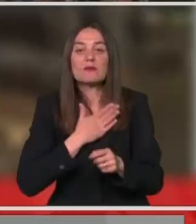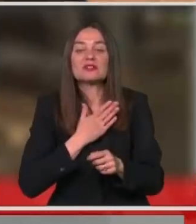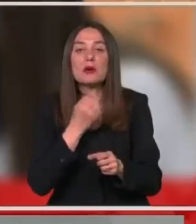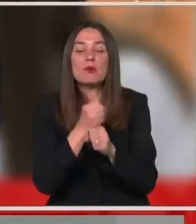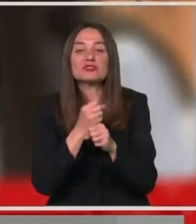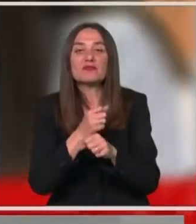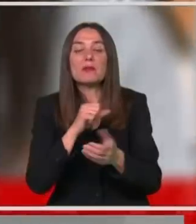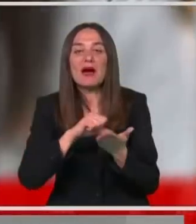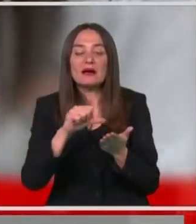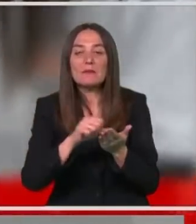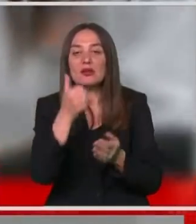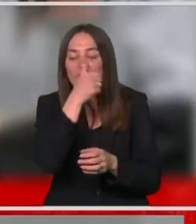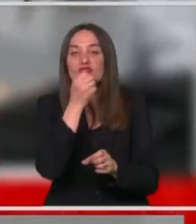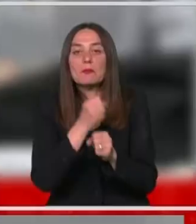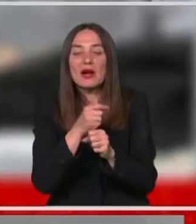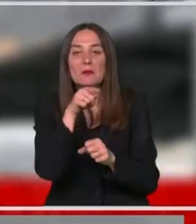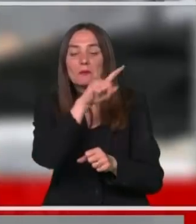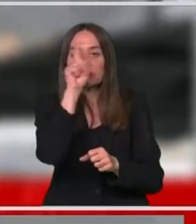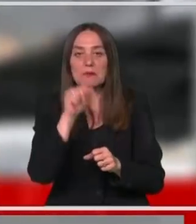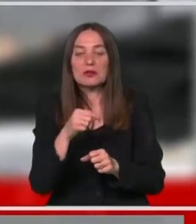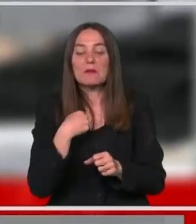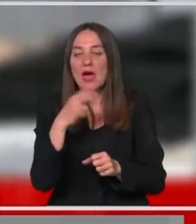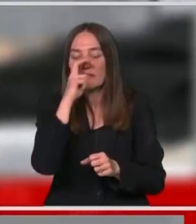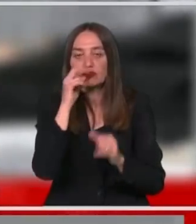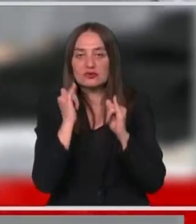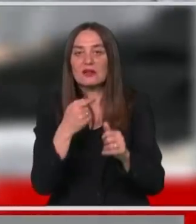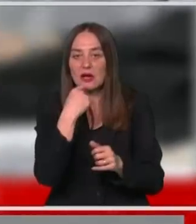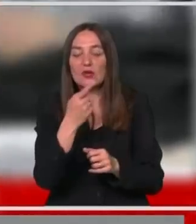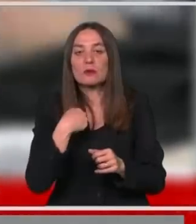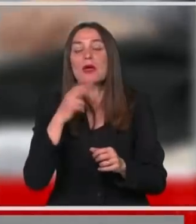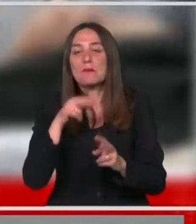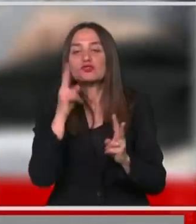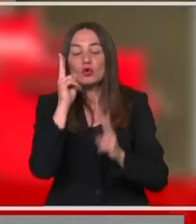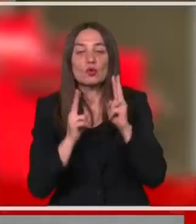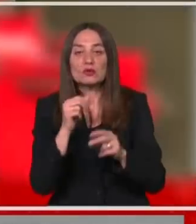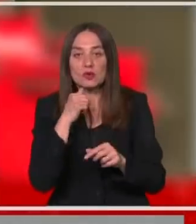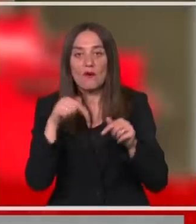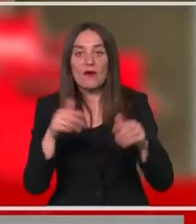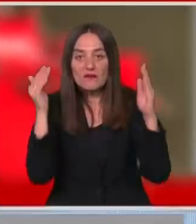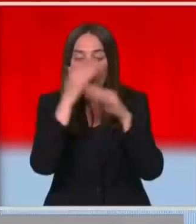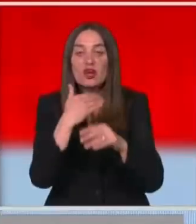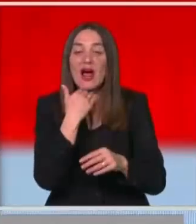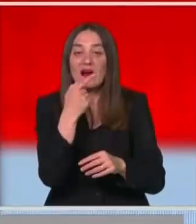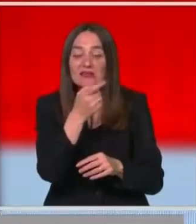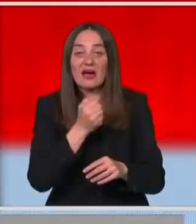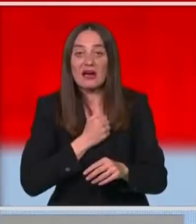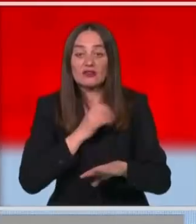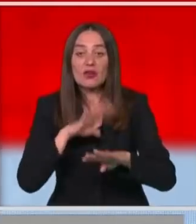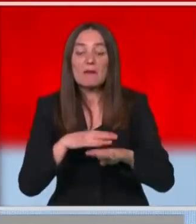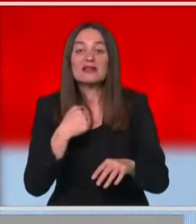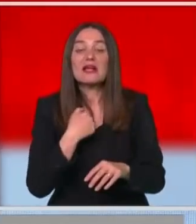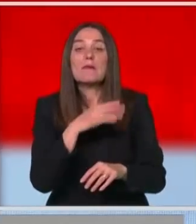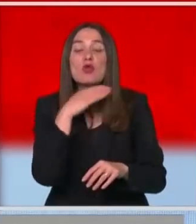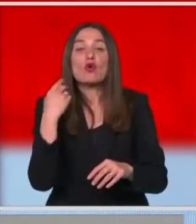poslovnim bankama šta ćemo da radimo po tom pitanju. I neću sada da kažem, verovatno ćemo imati diskusiju tokom ove večeri, ali ta garantna šema za nas je mnogo